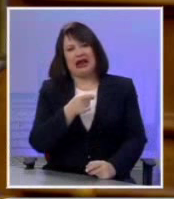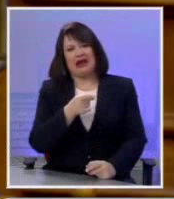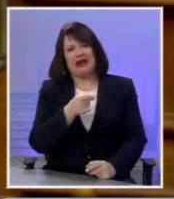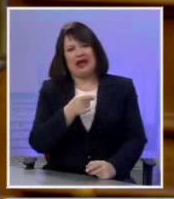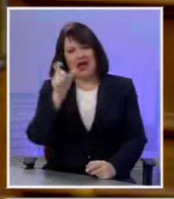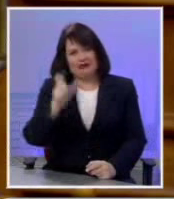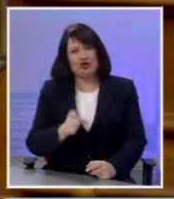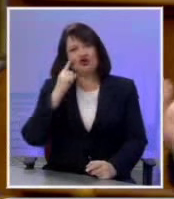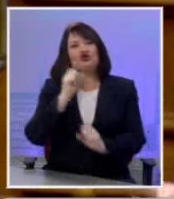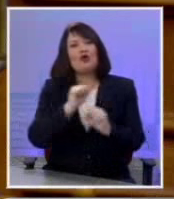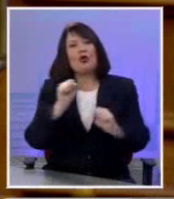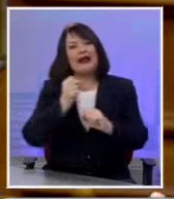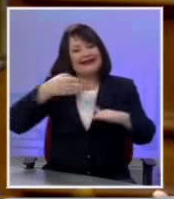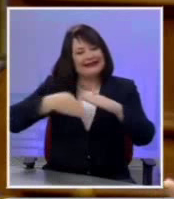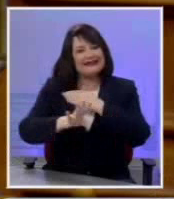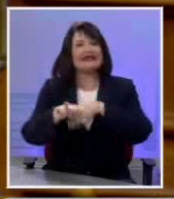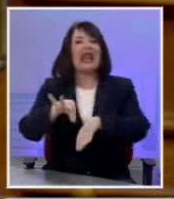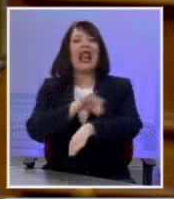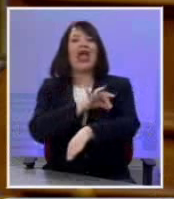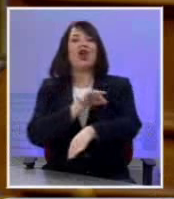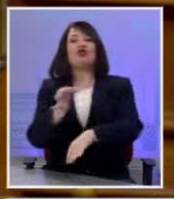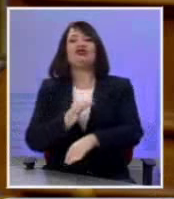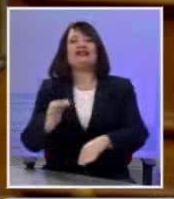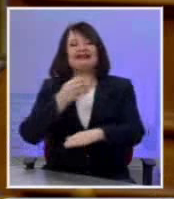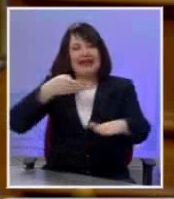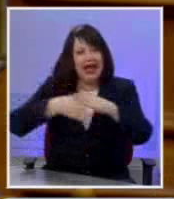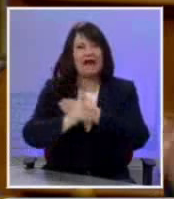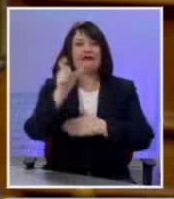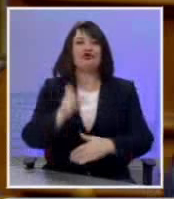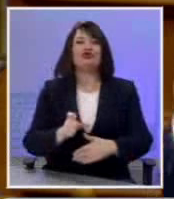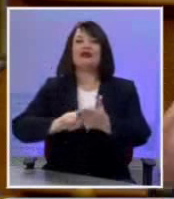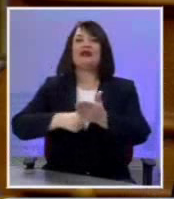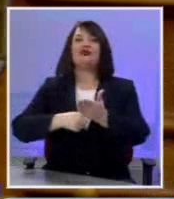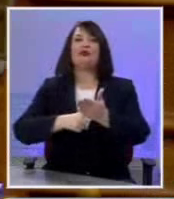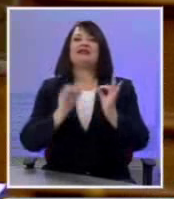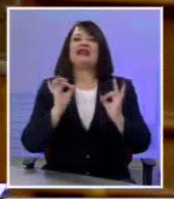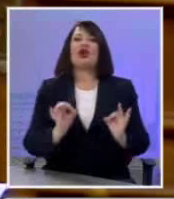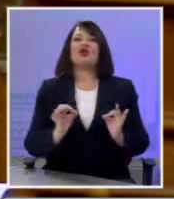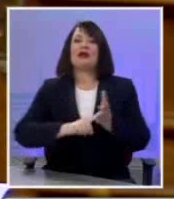Παρίσι είχε περάσει από τη Λέρο. Όμως τη Λέρο αυτός ο άνθρωπος ταυτοποιήθηκε κανονικά.